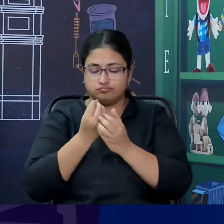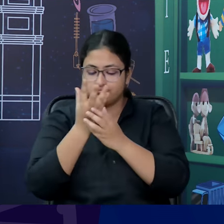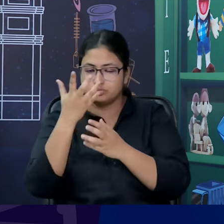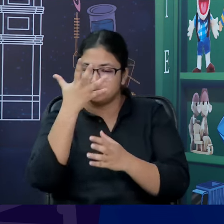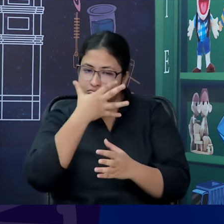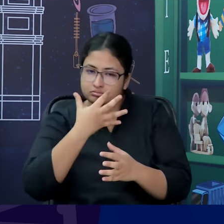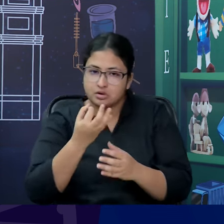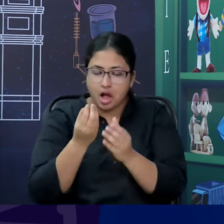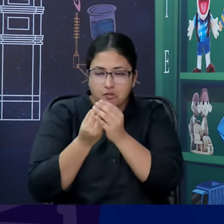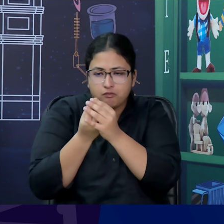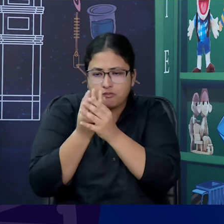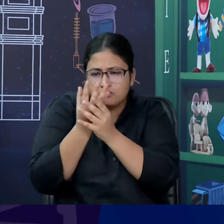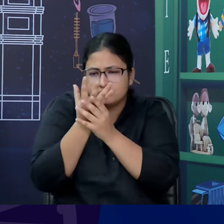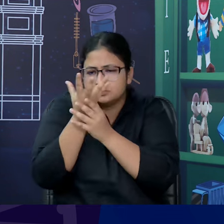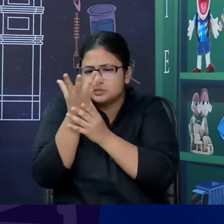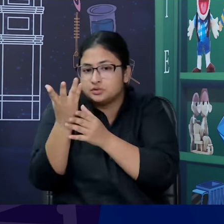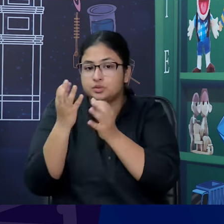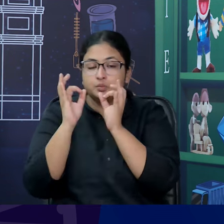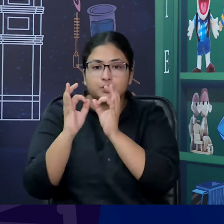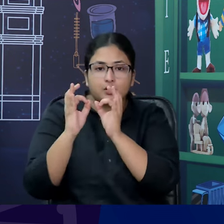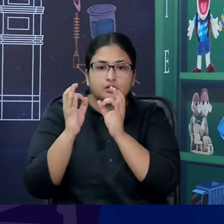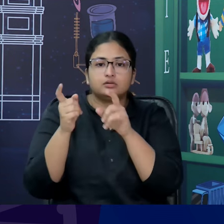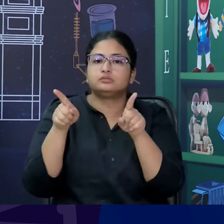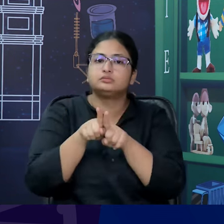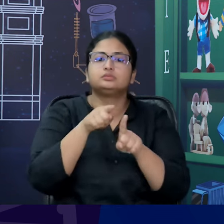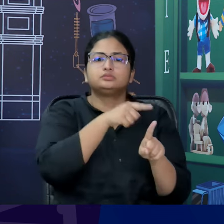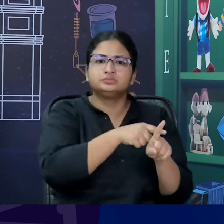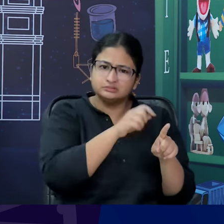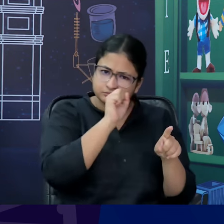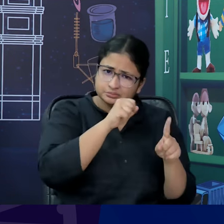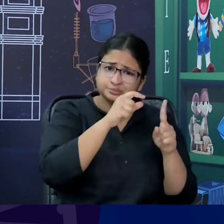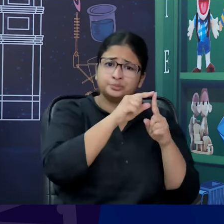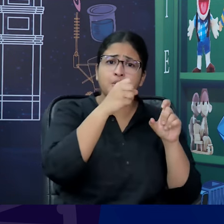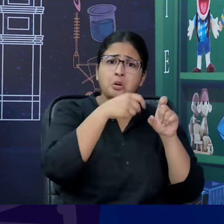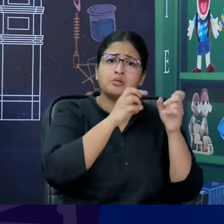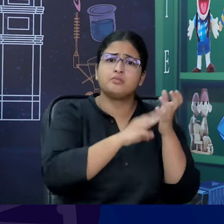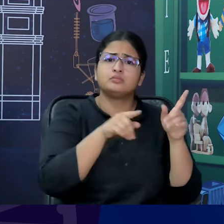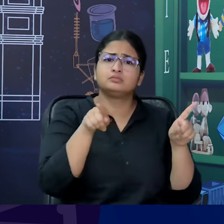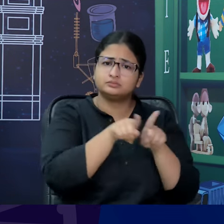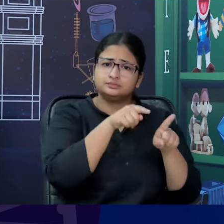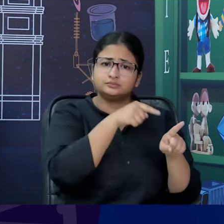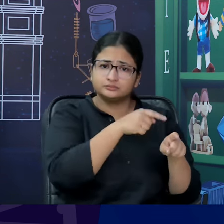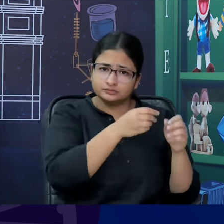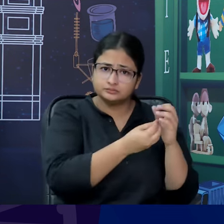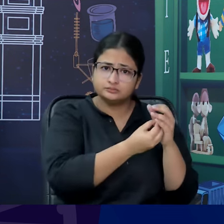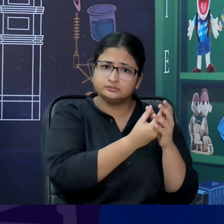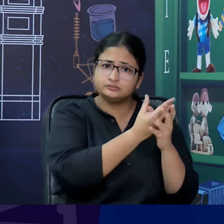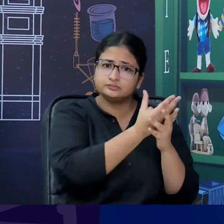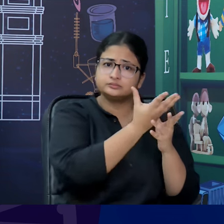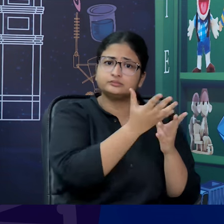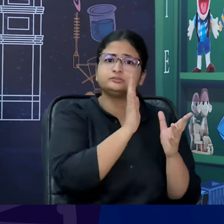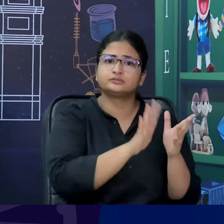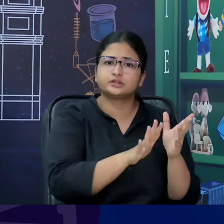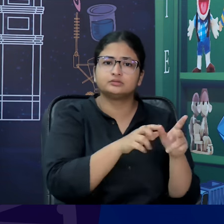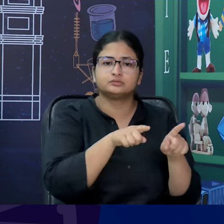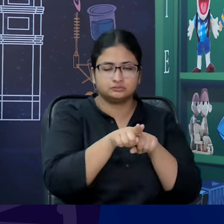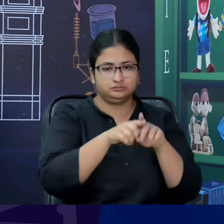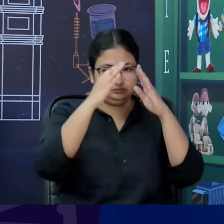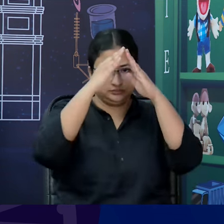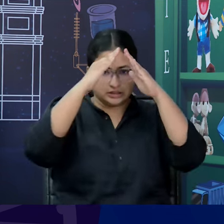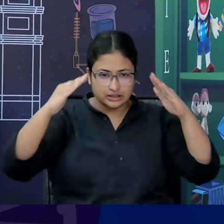ज्यादा खिलती है बाहर भीतर इसका अर्थ यानी हर जगह पर घर के अंदर भी घर के बाहर